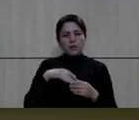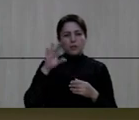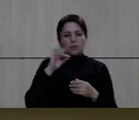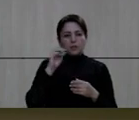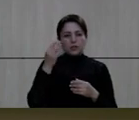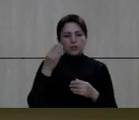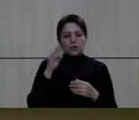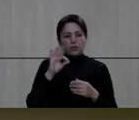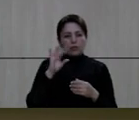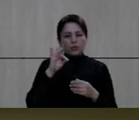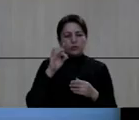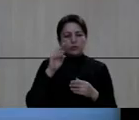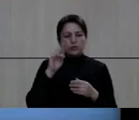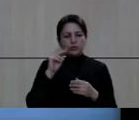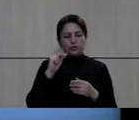ishonchnoma,